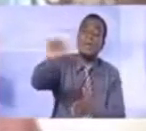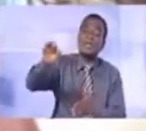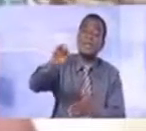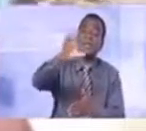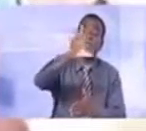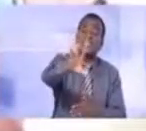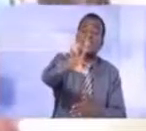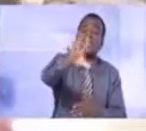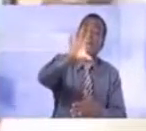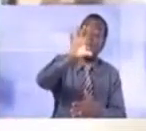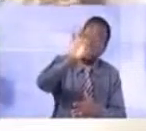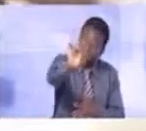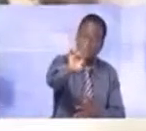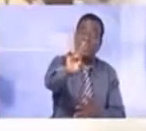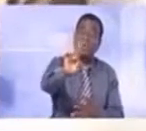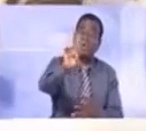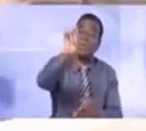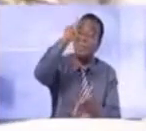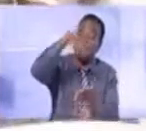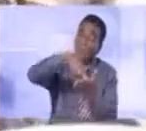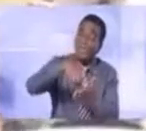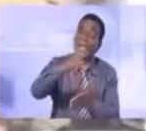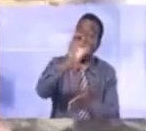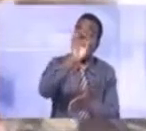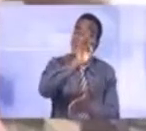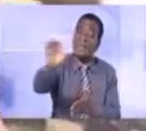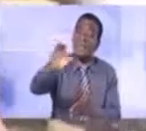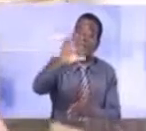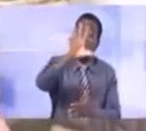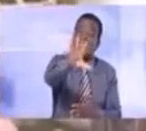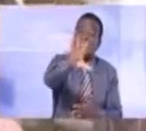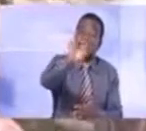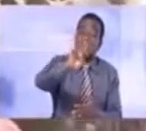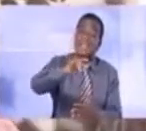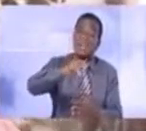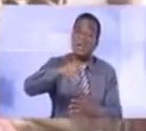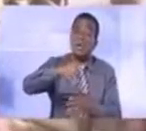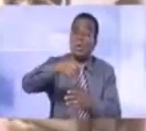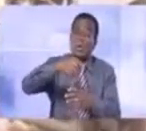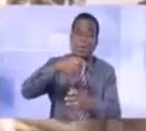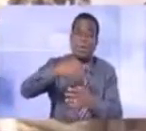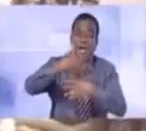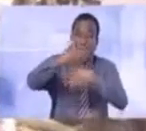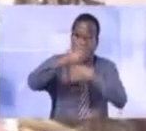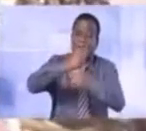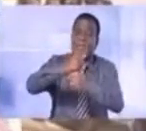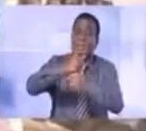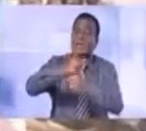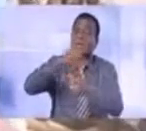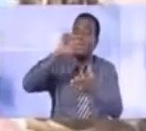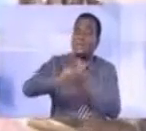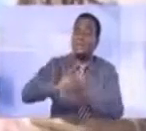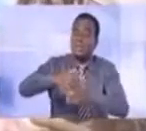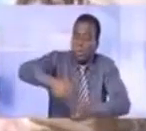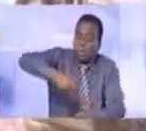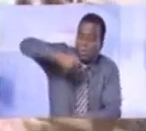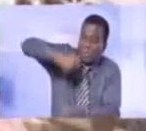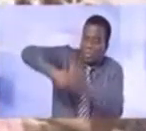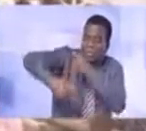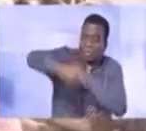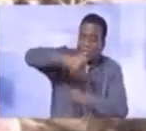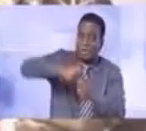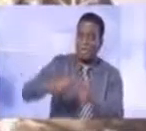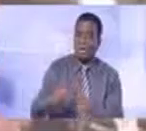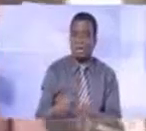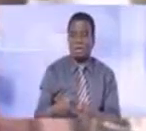Compte tenu de la masse de la population de plus de 700 personnes, alors l'approvisionnement en